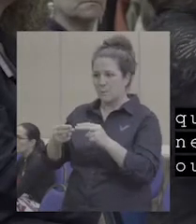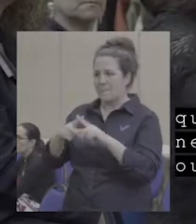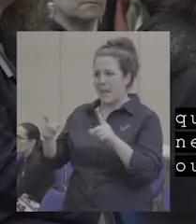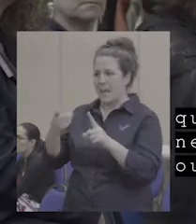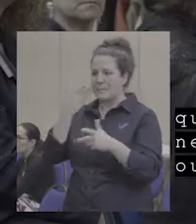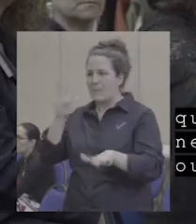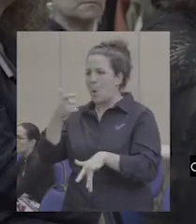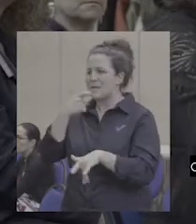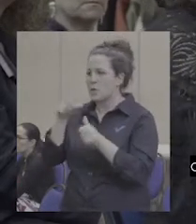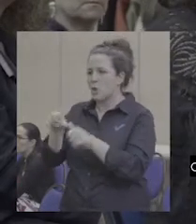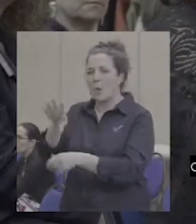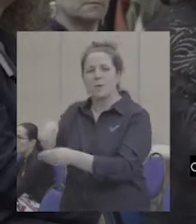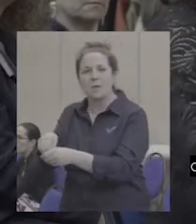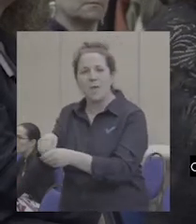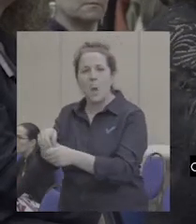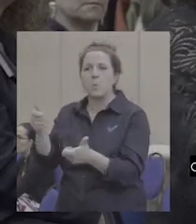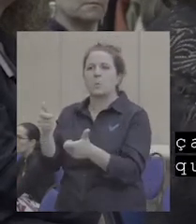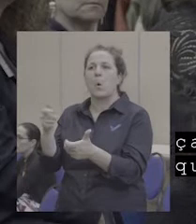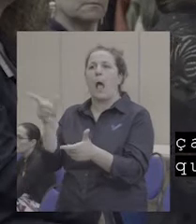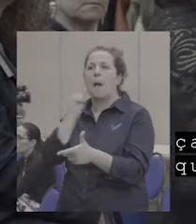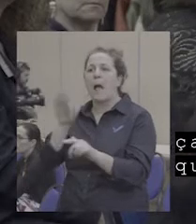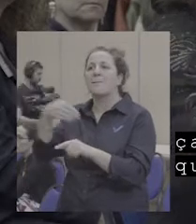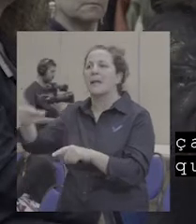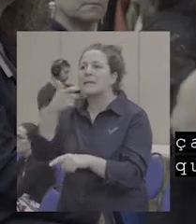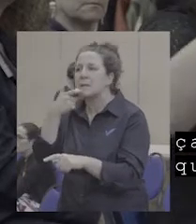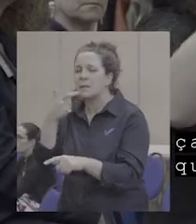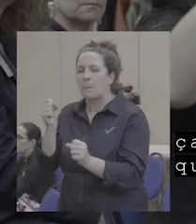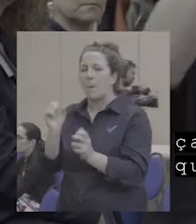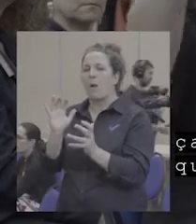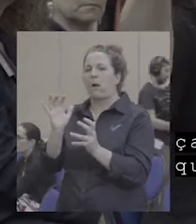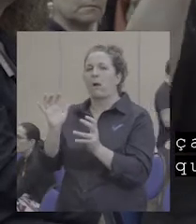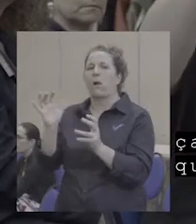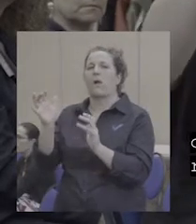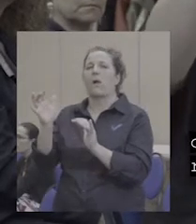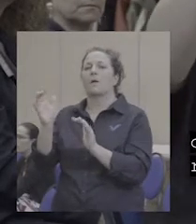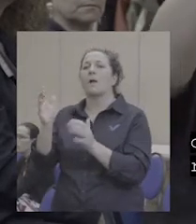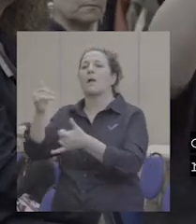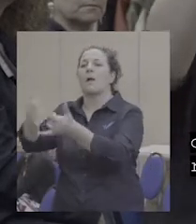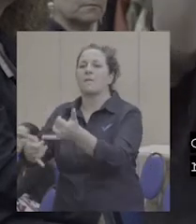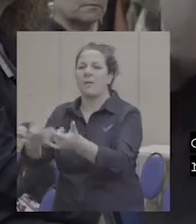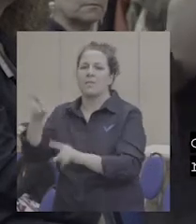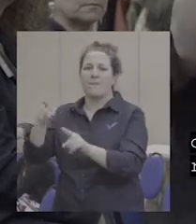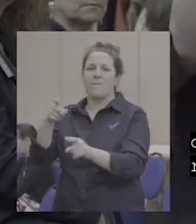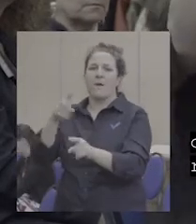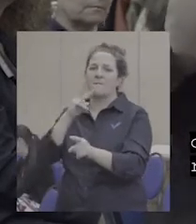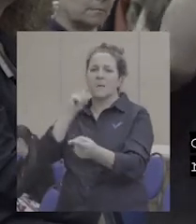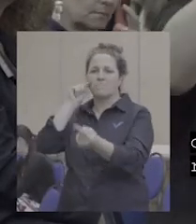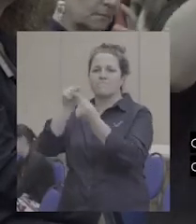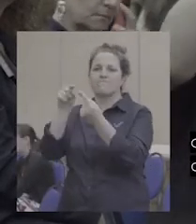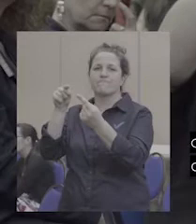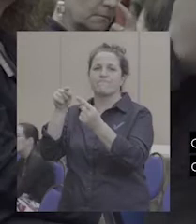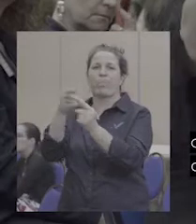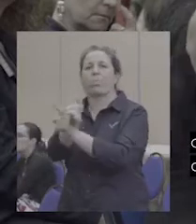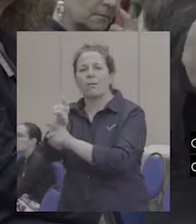connues ou sont connues tardivement dans le processus, ça crée des imbroglios qui fait qu'au bout du compte, on n'atteint pas toujours le résultat